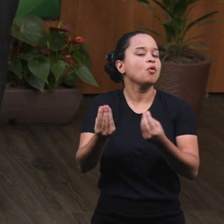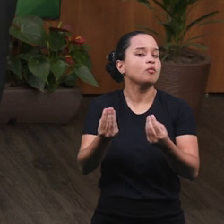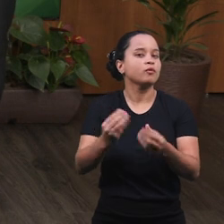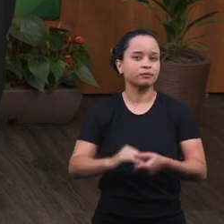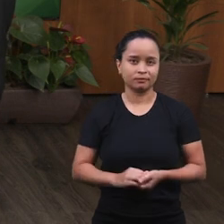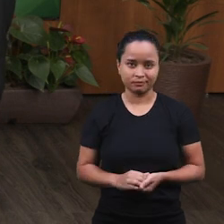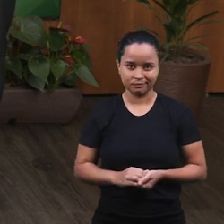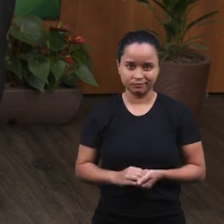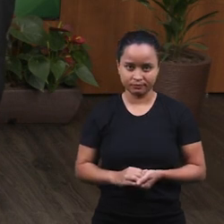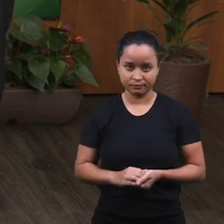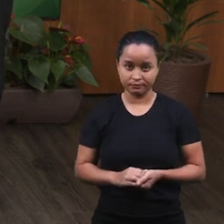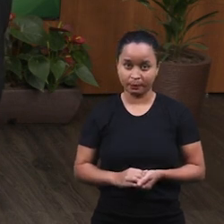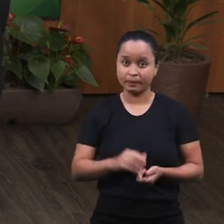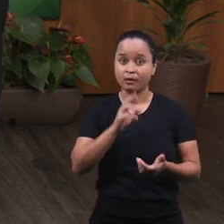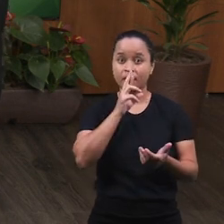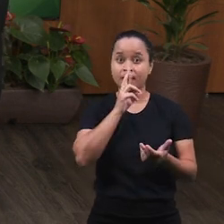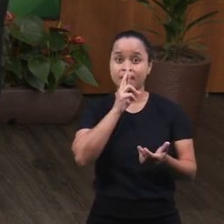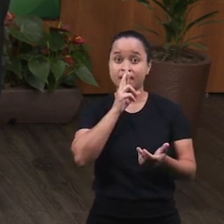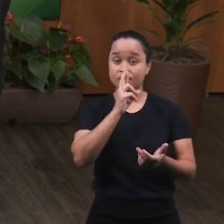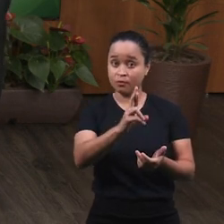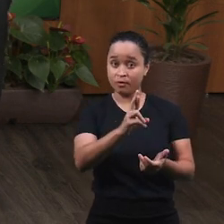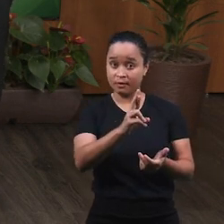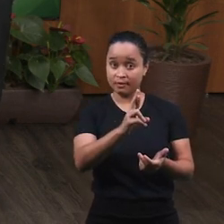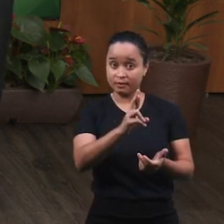culte? La réponse commence